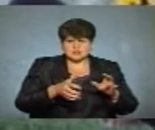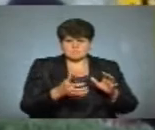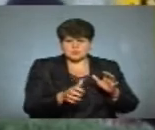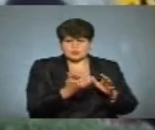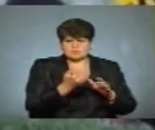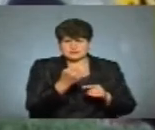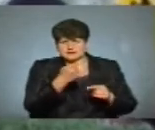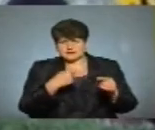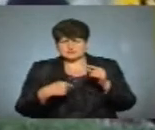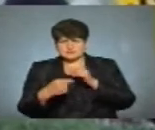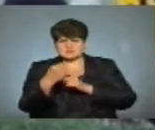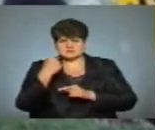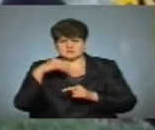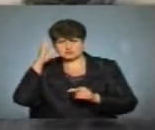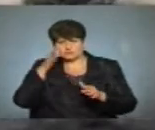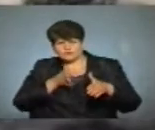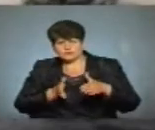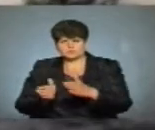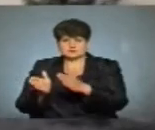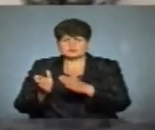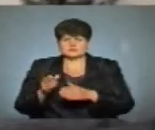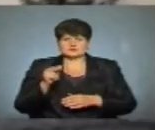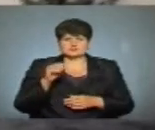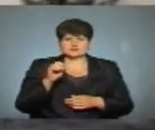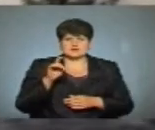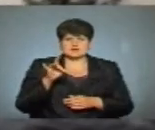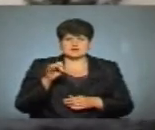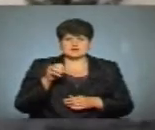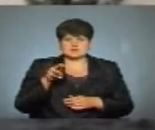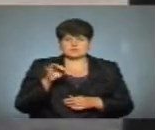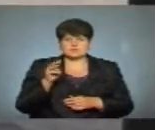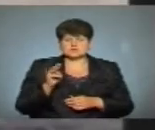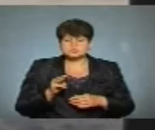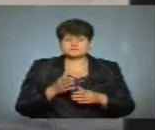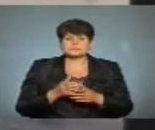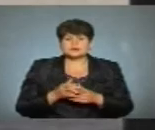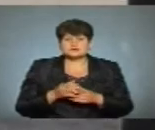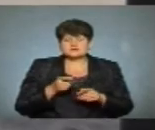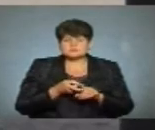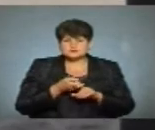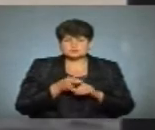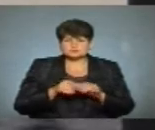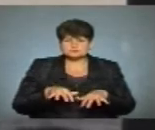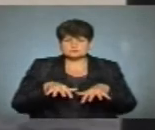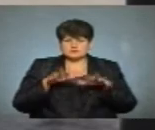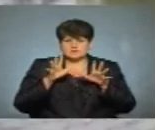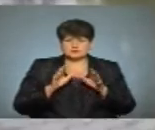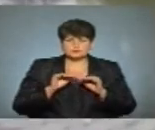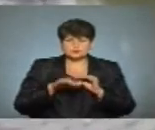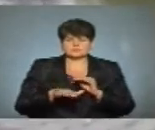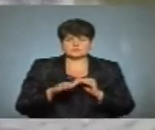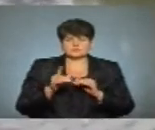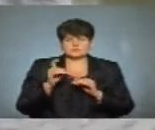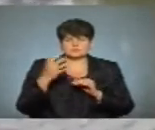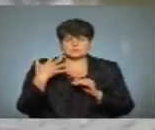назад заведемо воду в Черемош. У селі Тарасівці Новоселицького району через паводок на пруті підтопило подвір'я майже